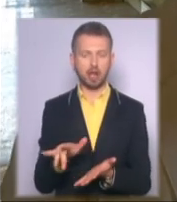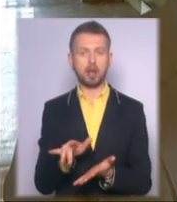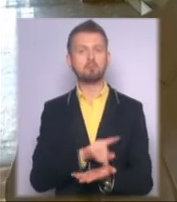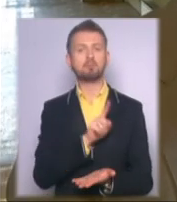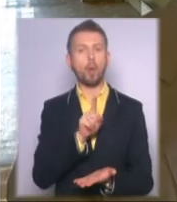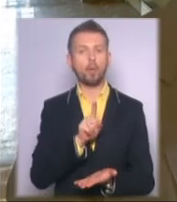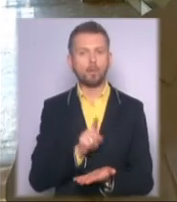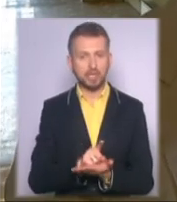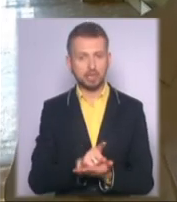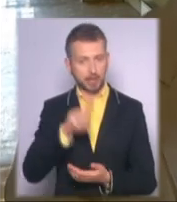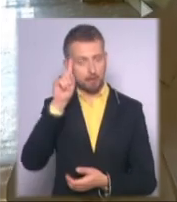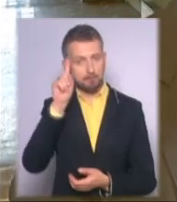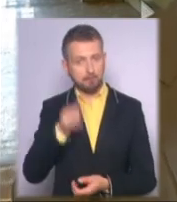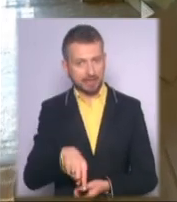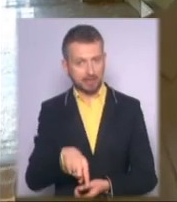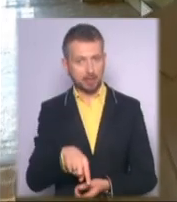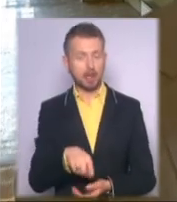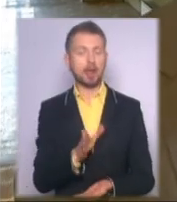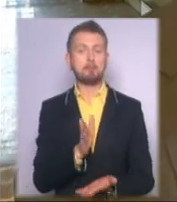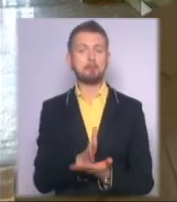повинні вміти мати